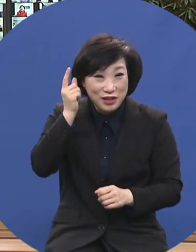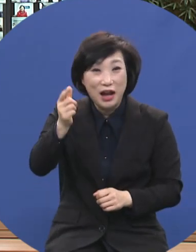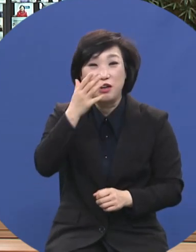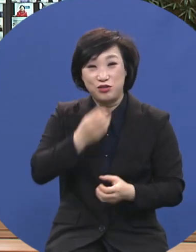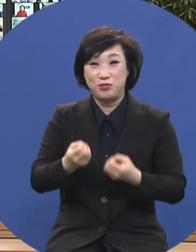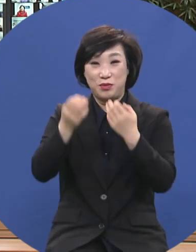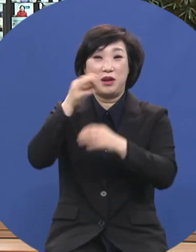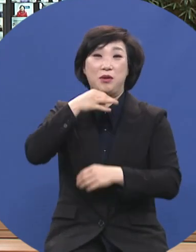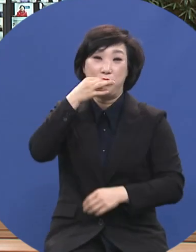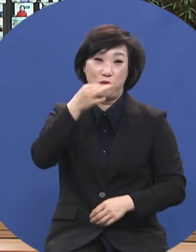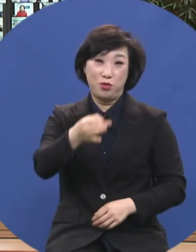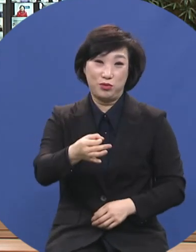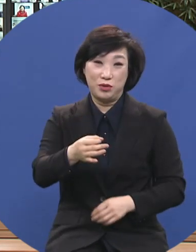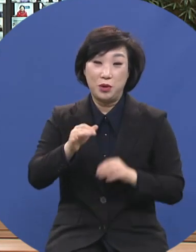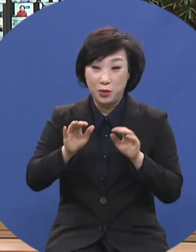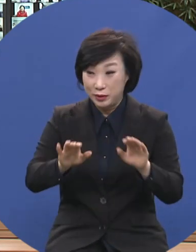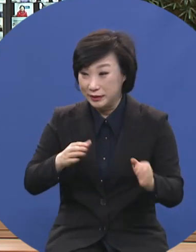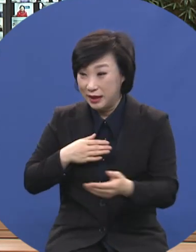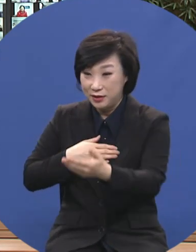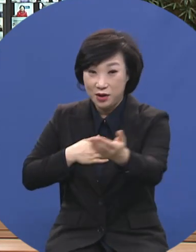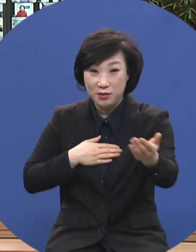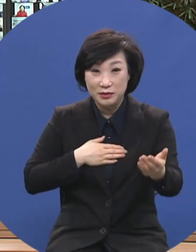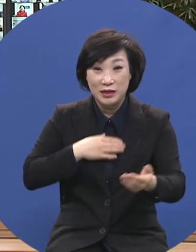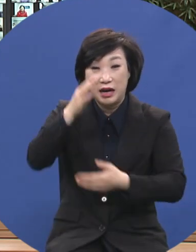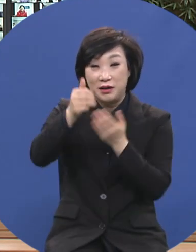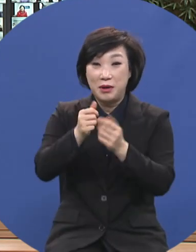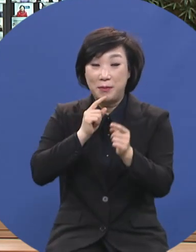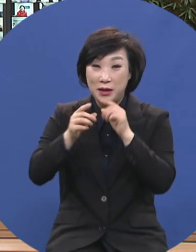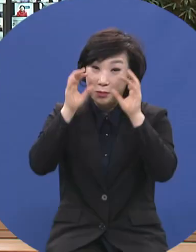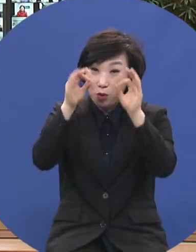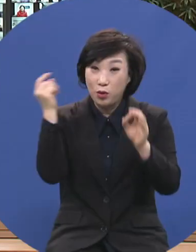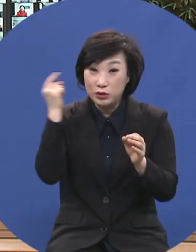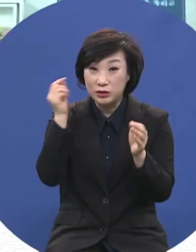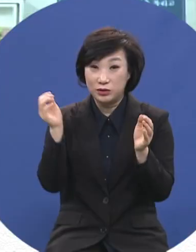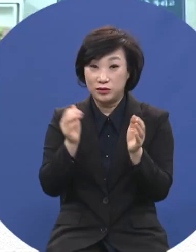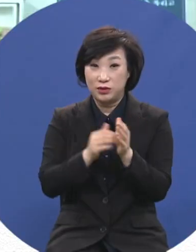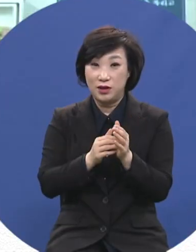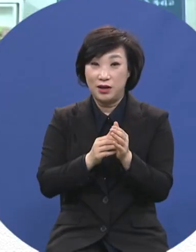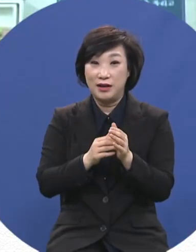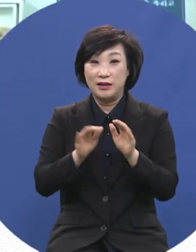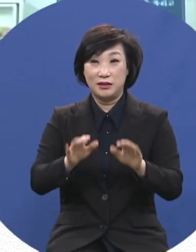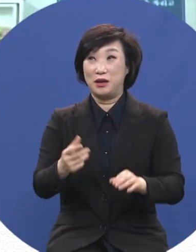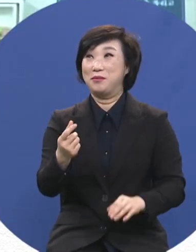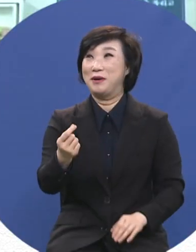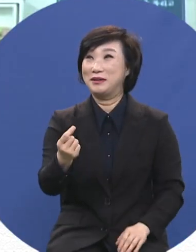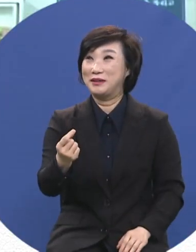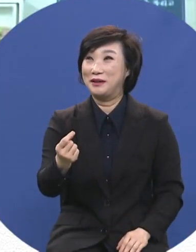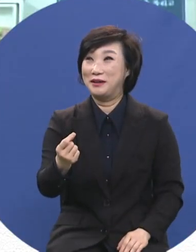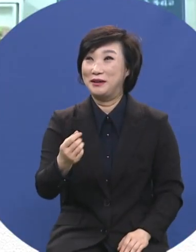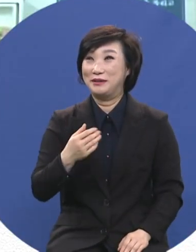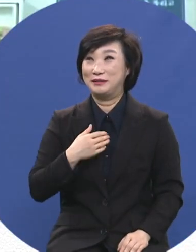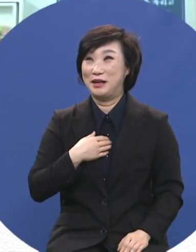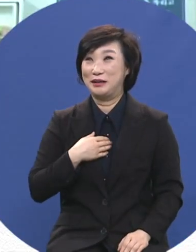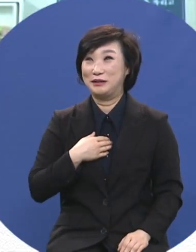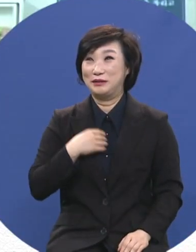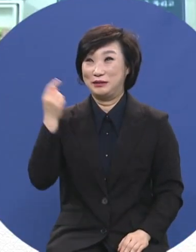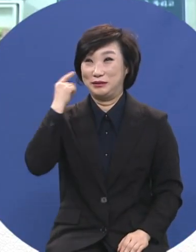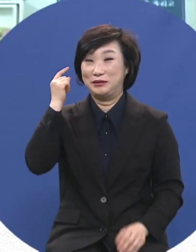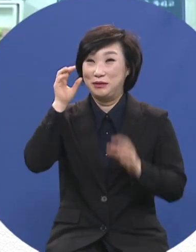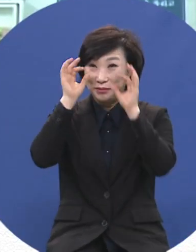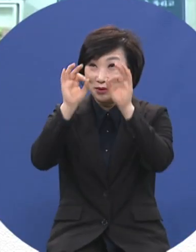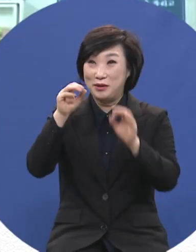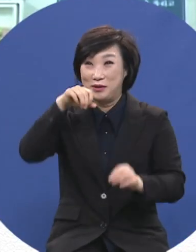목소리. 오늘 여러분들이 하나님 말씀을 들었거든. 맞아, 나는 귀로